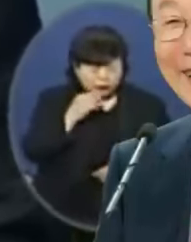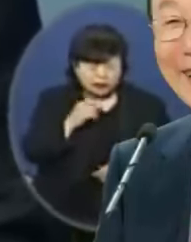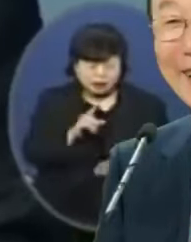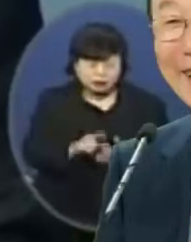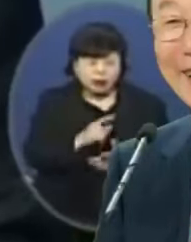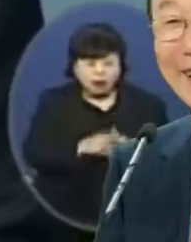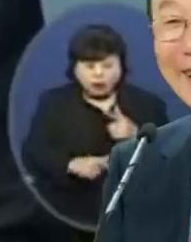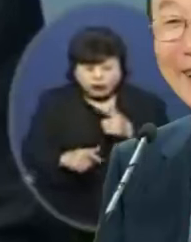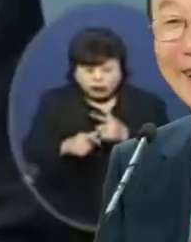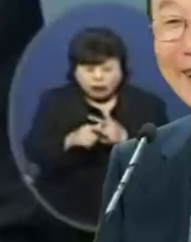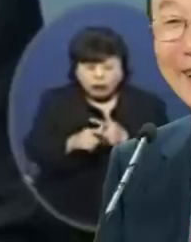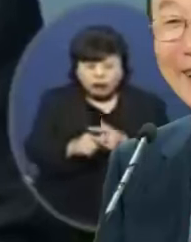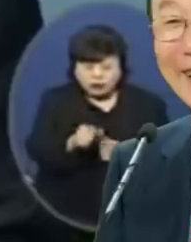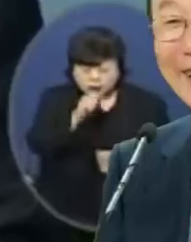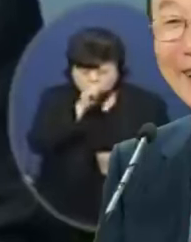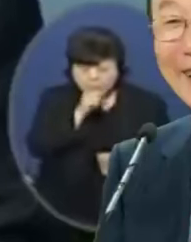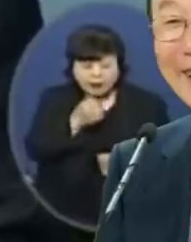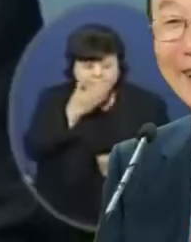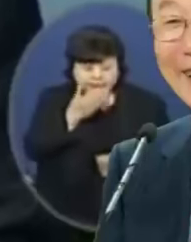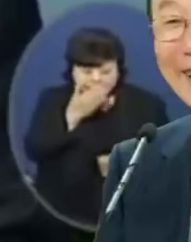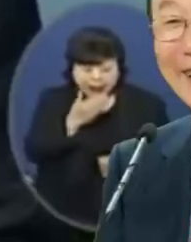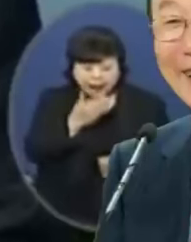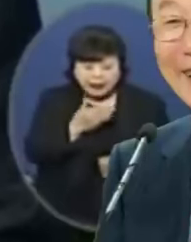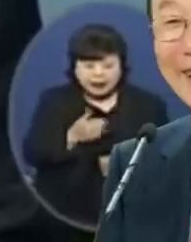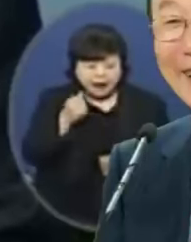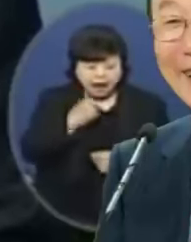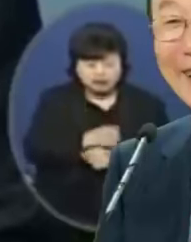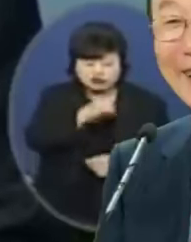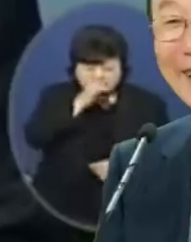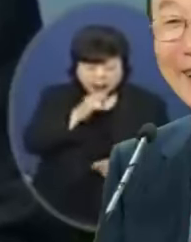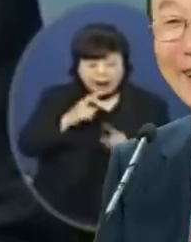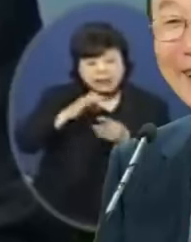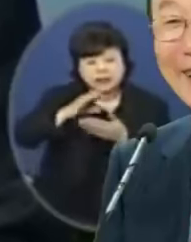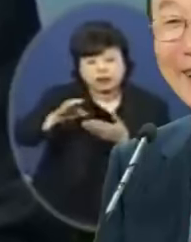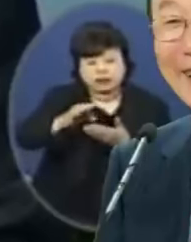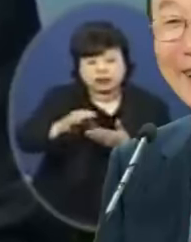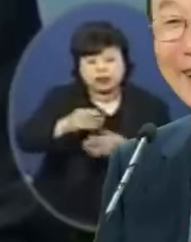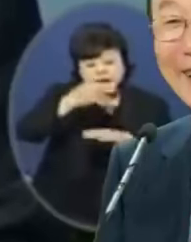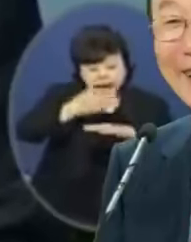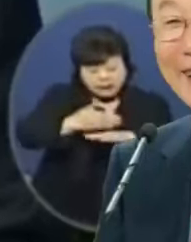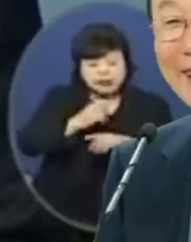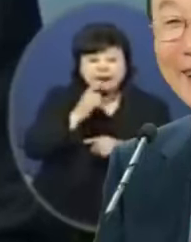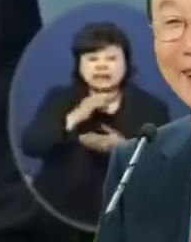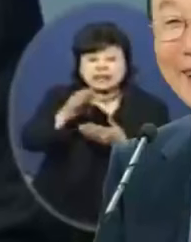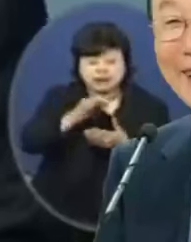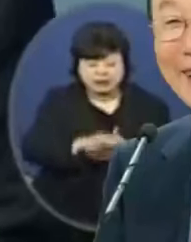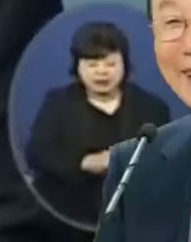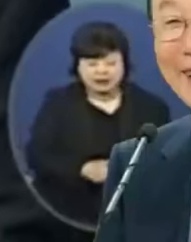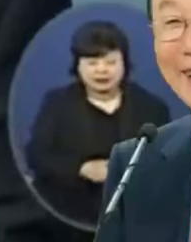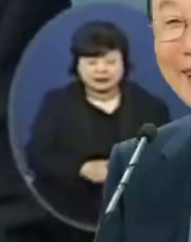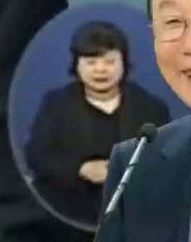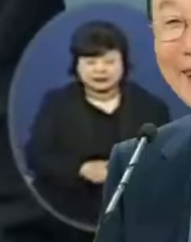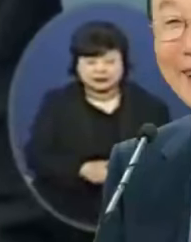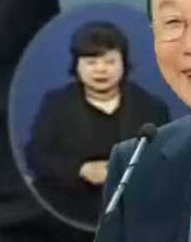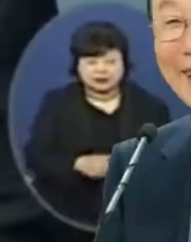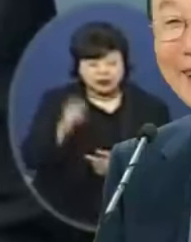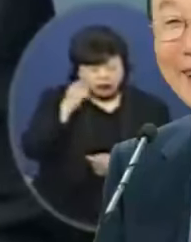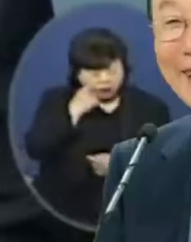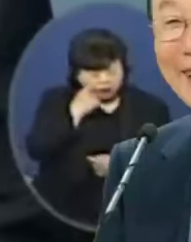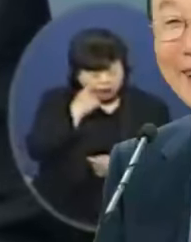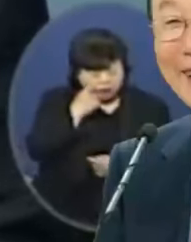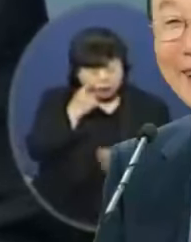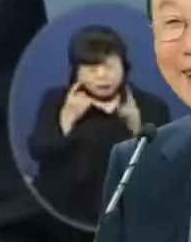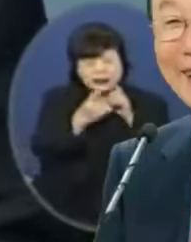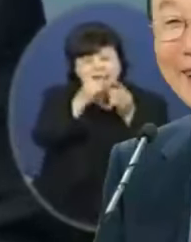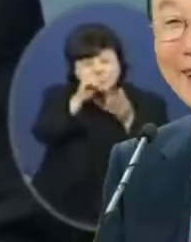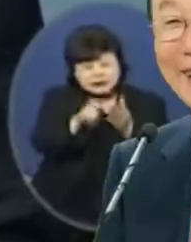더 긍정적인 말, 축복의 말을 해야 될 것인 것입니다. 감사하는 말을 해야 될 것입니다. 어려운 공경에